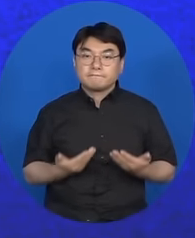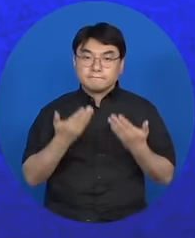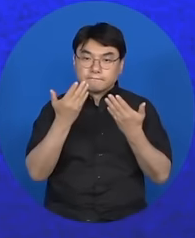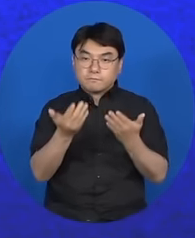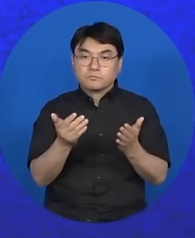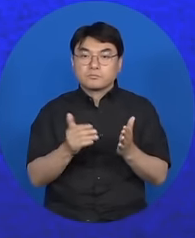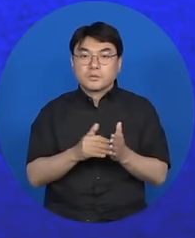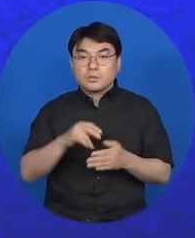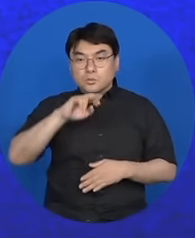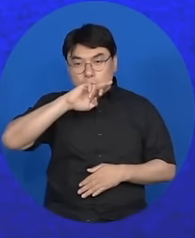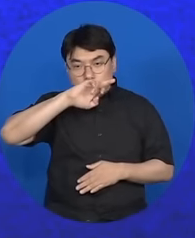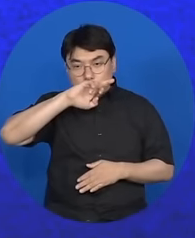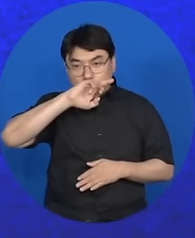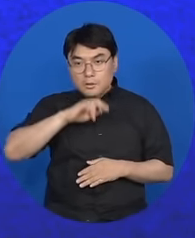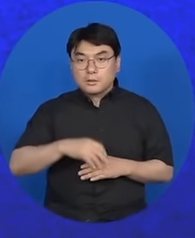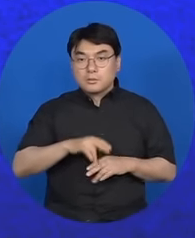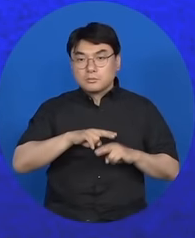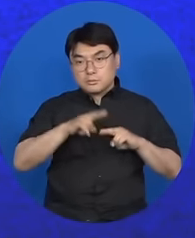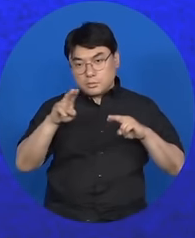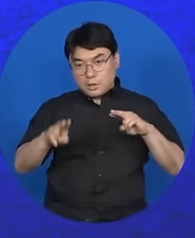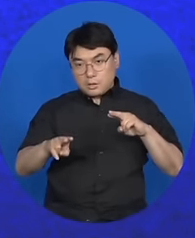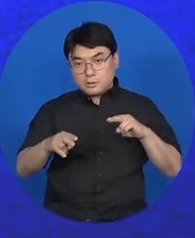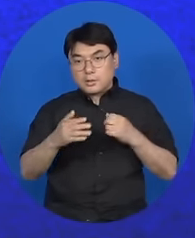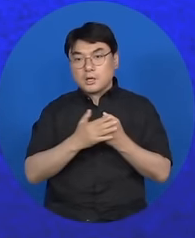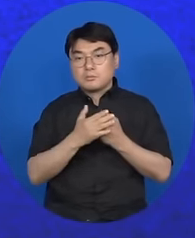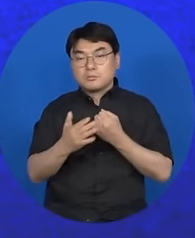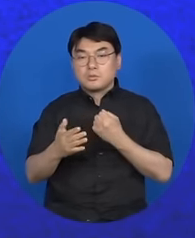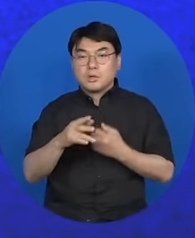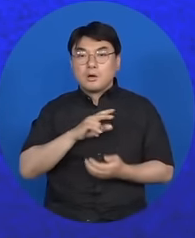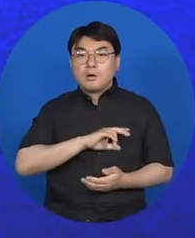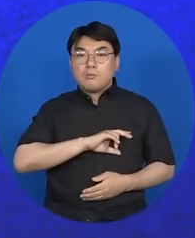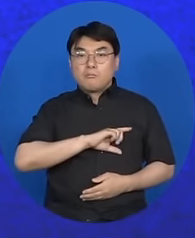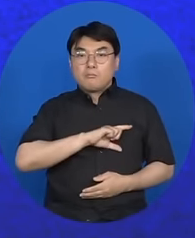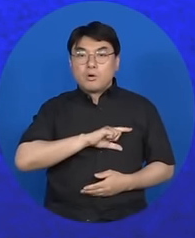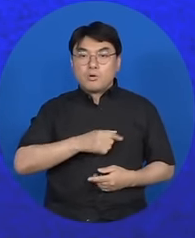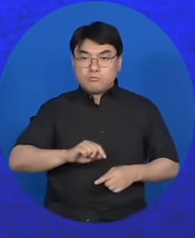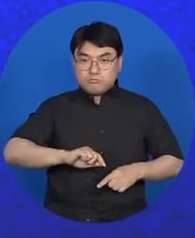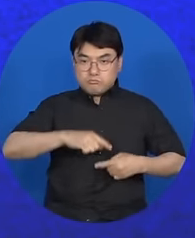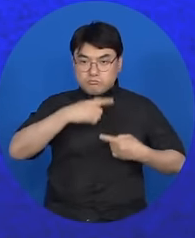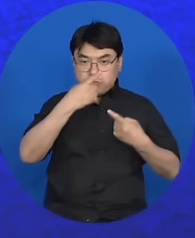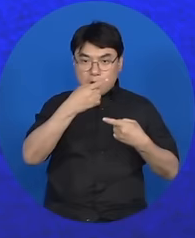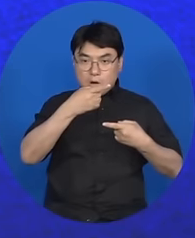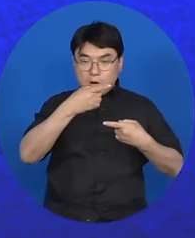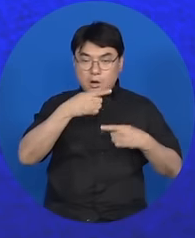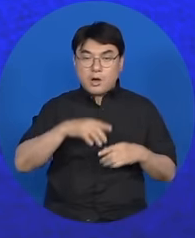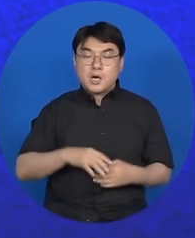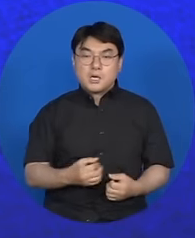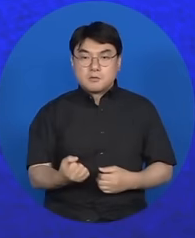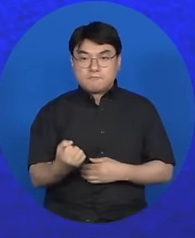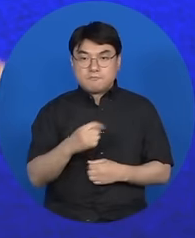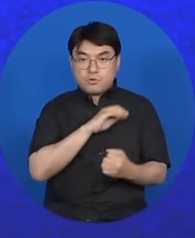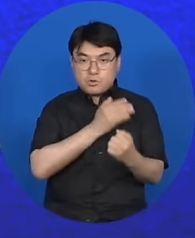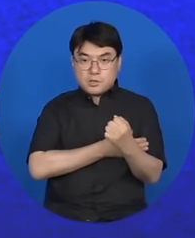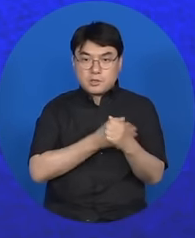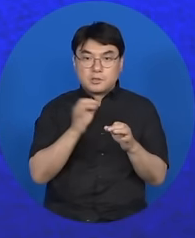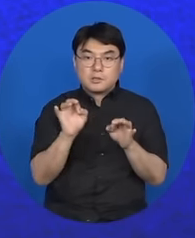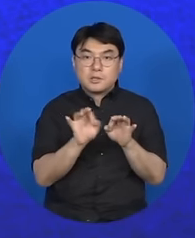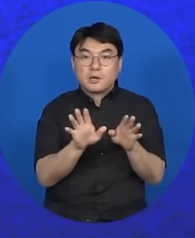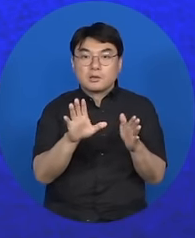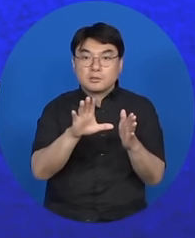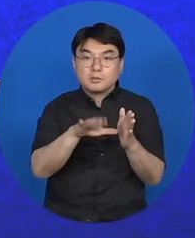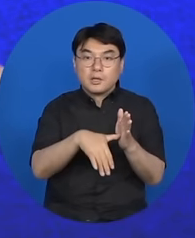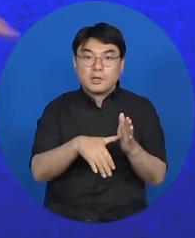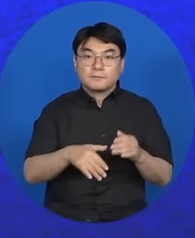은퇴로 인해서 삶의 외적인 것들, 즉 타이틀과 명성과 어떤 권위와 힘이 사라졌을 때 그의 내면